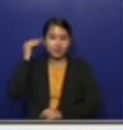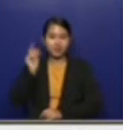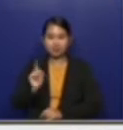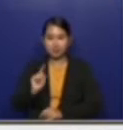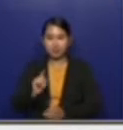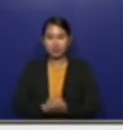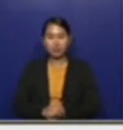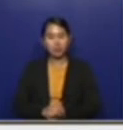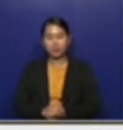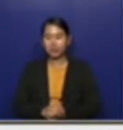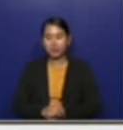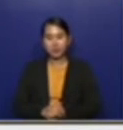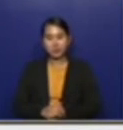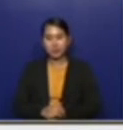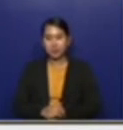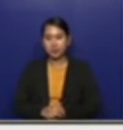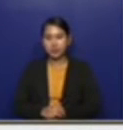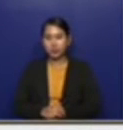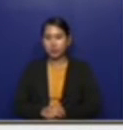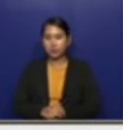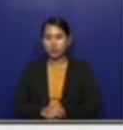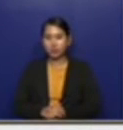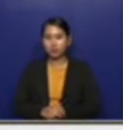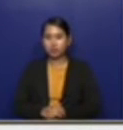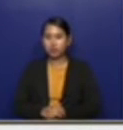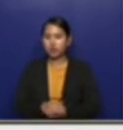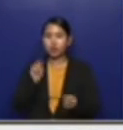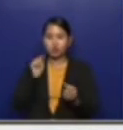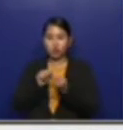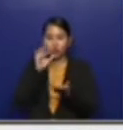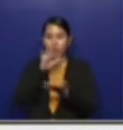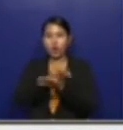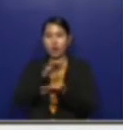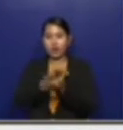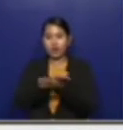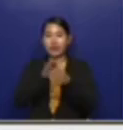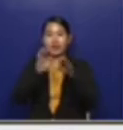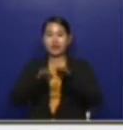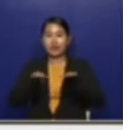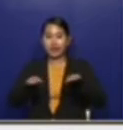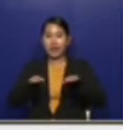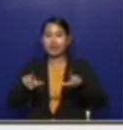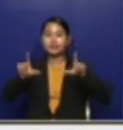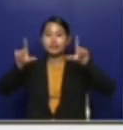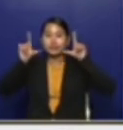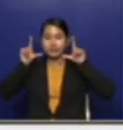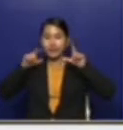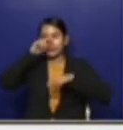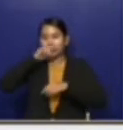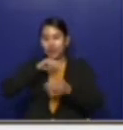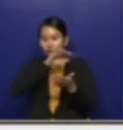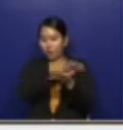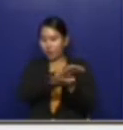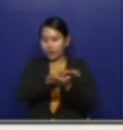ไม่น่าเชื่อว่าจะลงลึกไปถึงโรงเรียนมัธยมที่มีชื่อเสียงของประเทศหลายโร